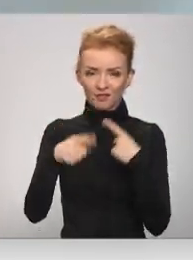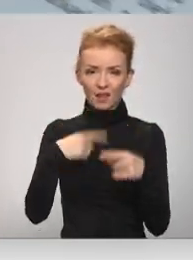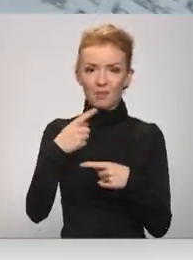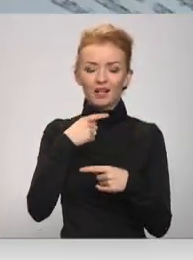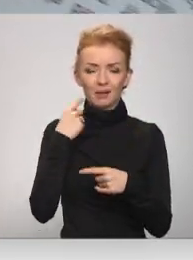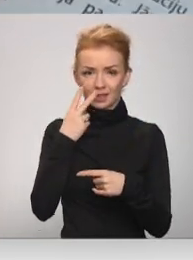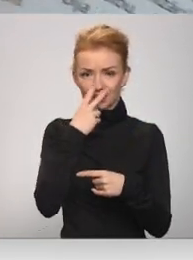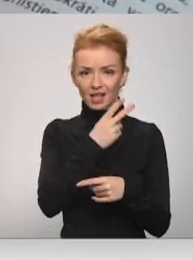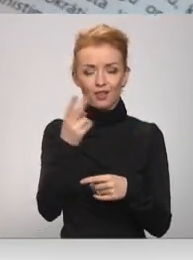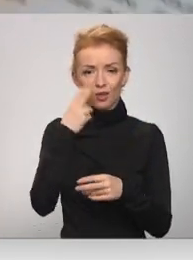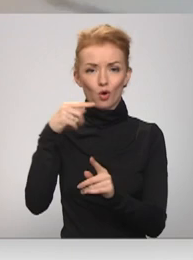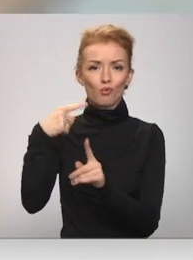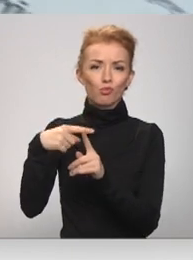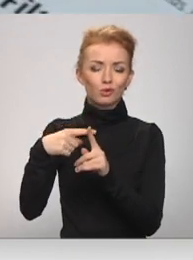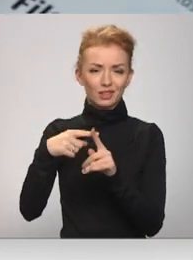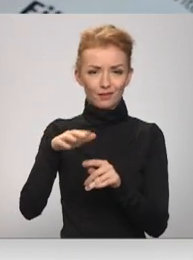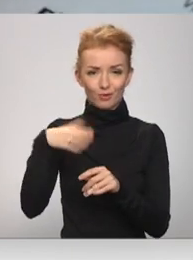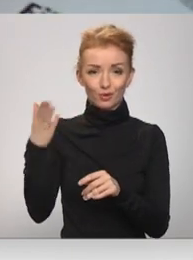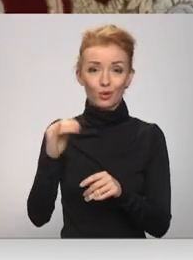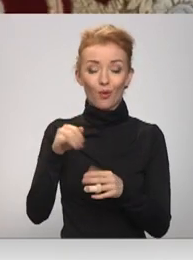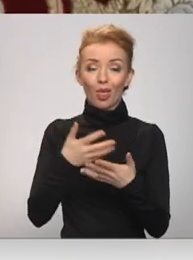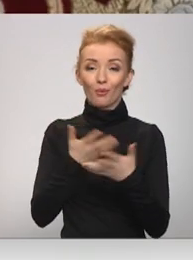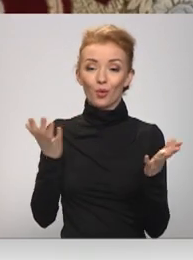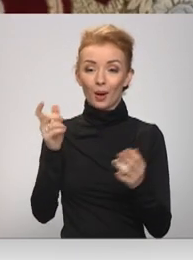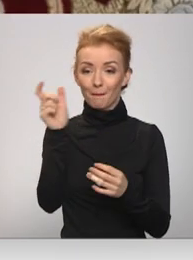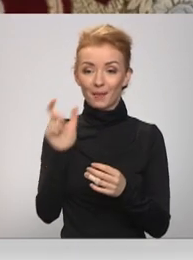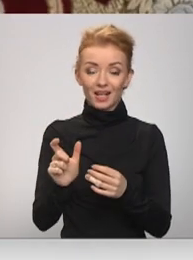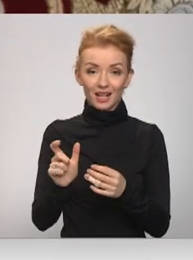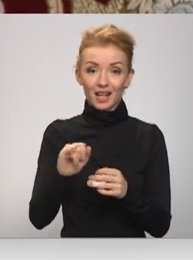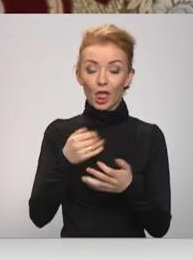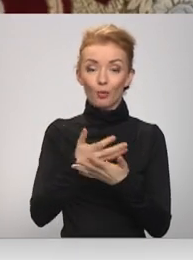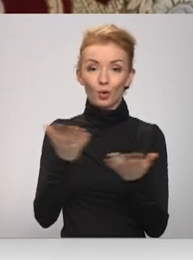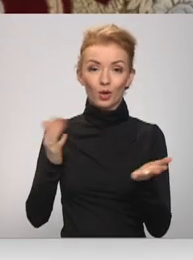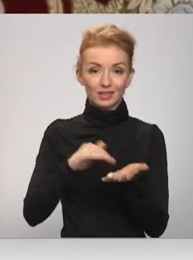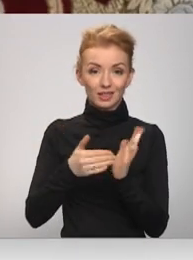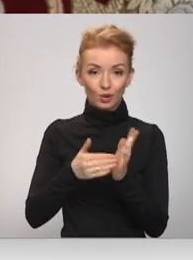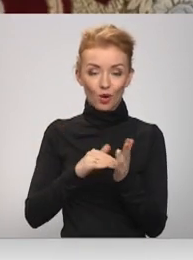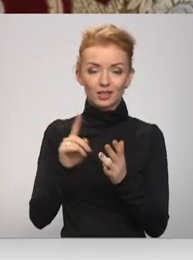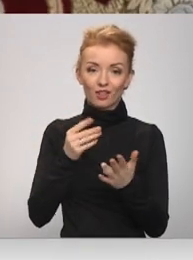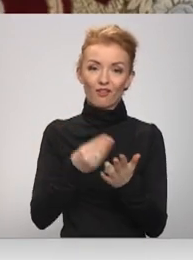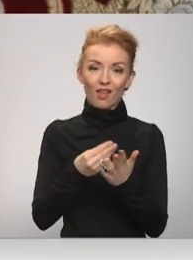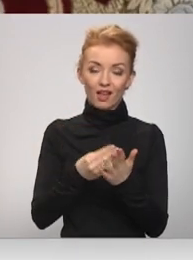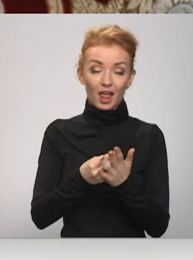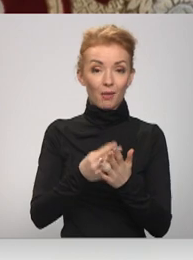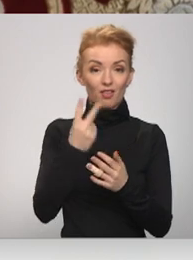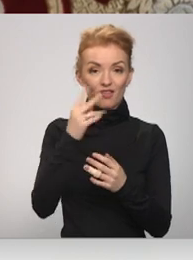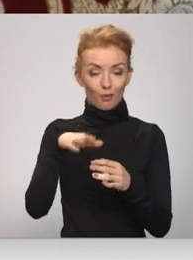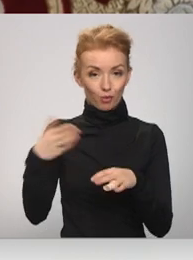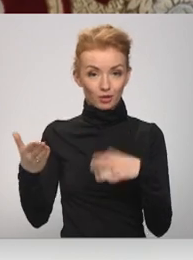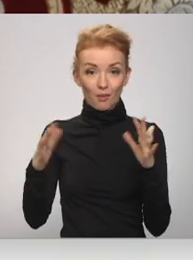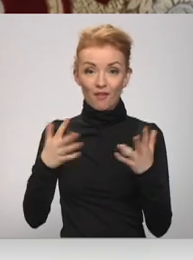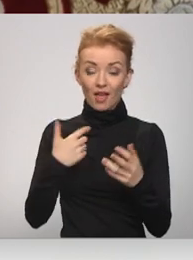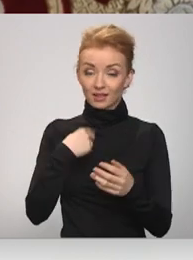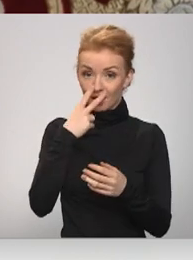visu skatīt no tās pozitīvās puses, jo jebkurā brīdī, jebkura situācija vērtējam divējādi. Vai es redzu